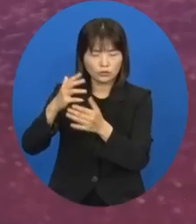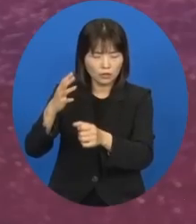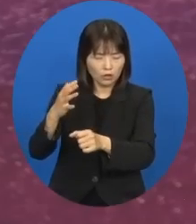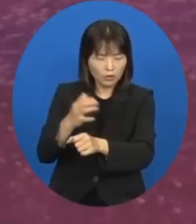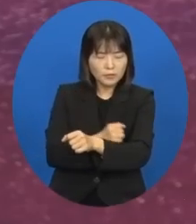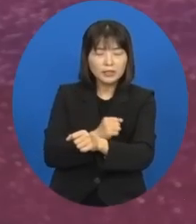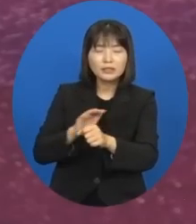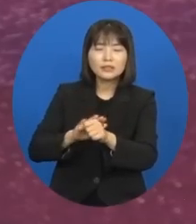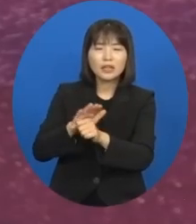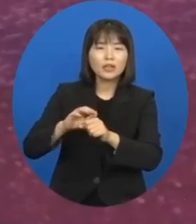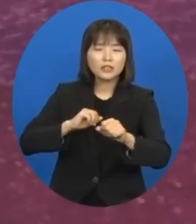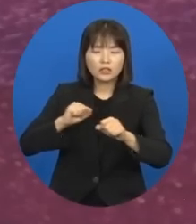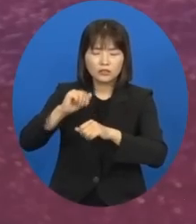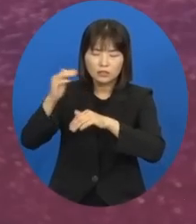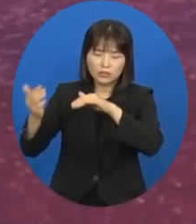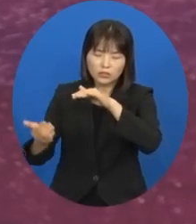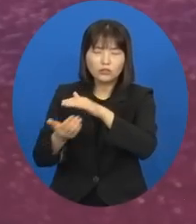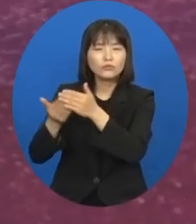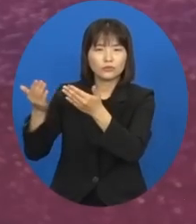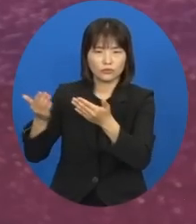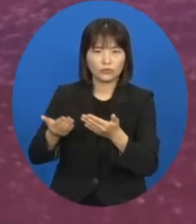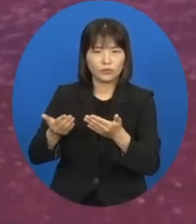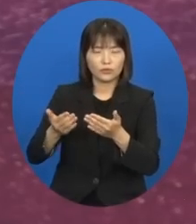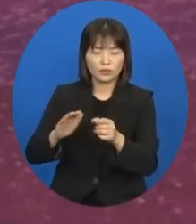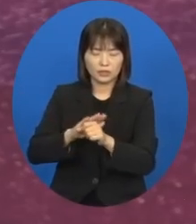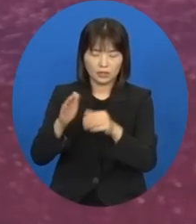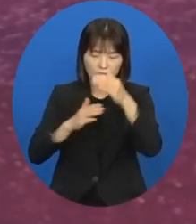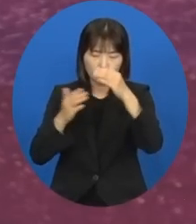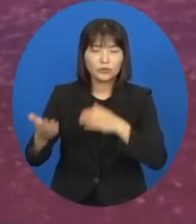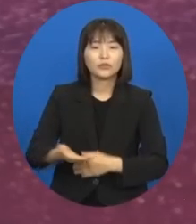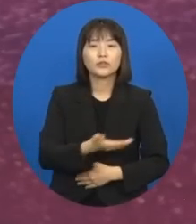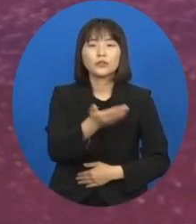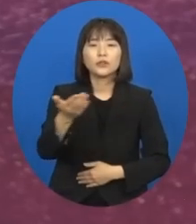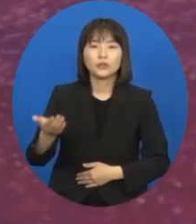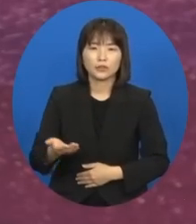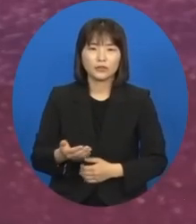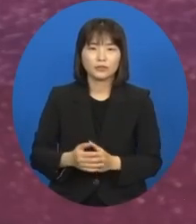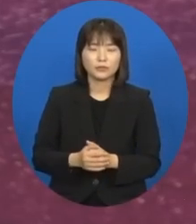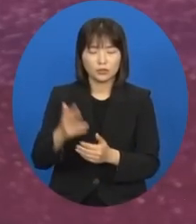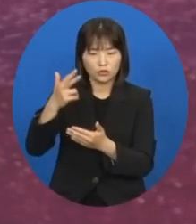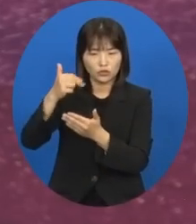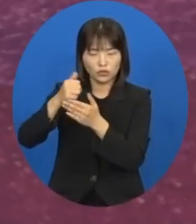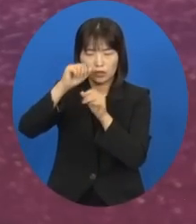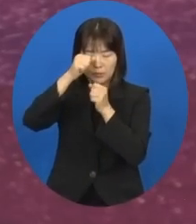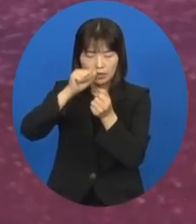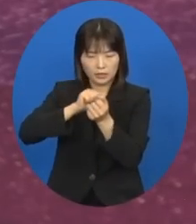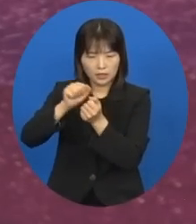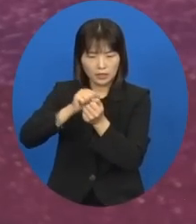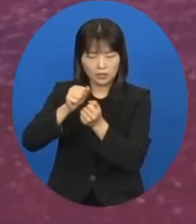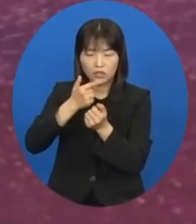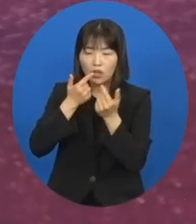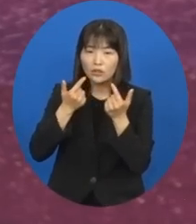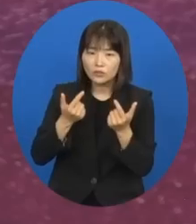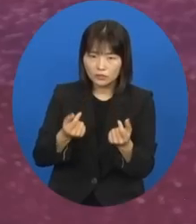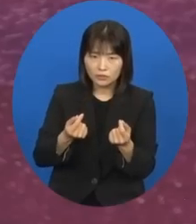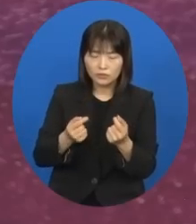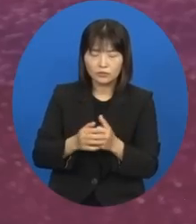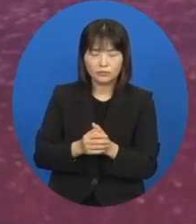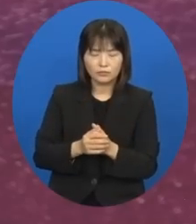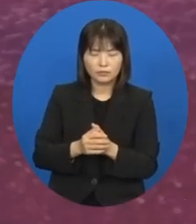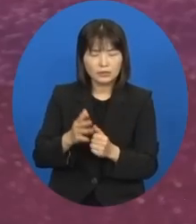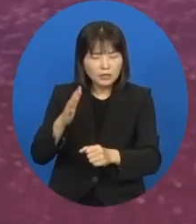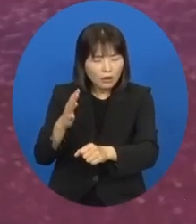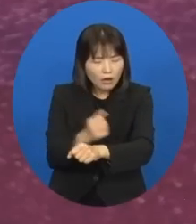사랑의 역사를 이루실 거예요 사랑하는 성도 여러분 주님이 발을 닦아 주셨던 것이 그